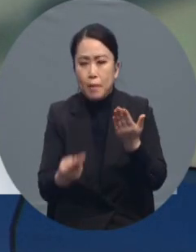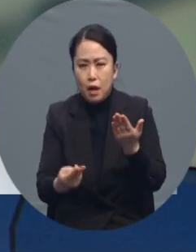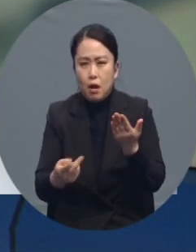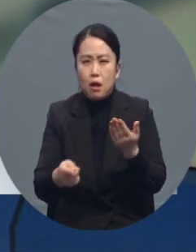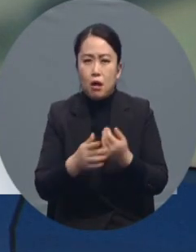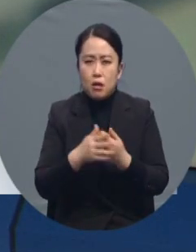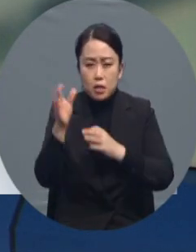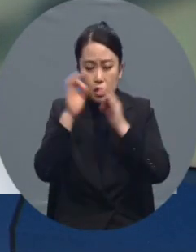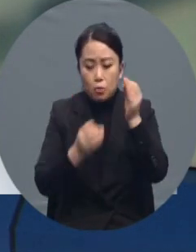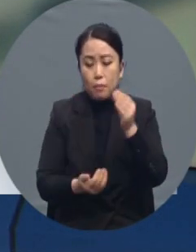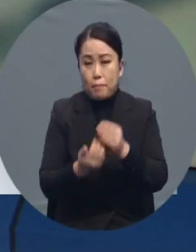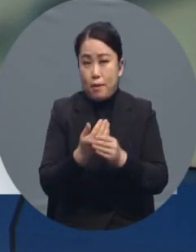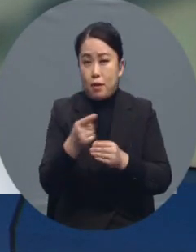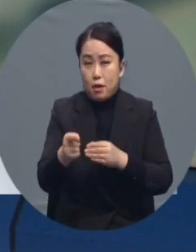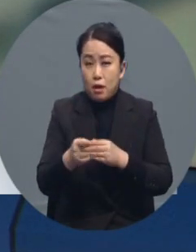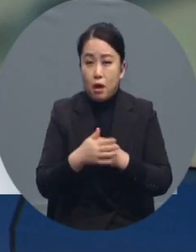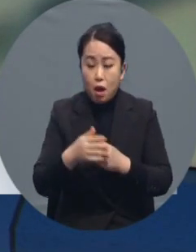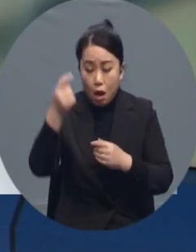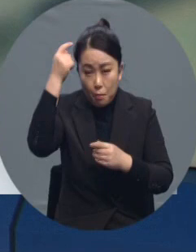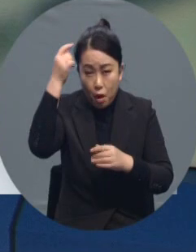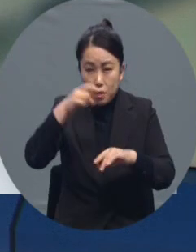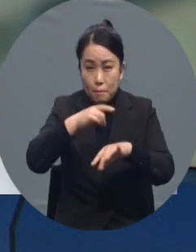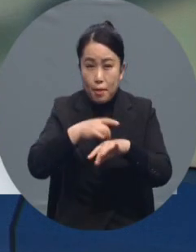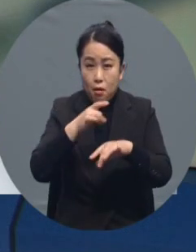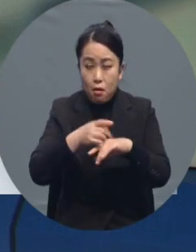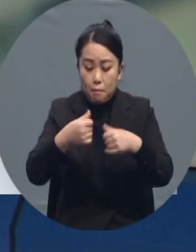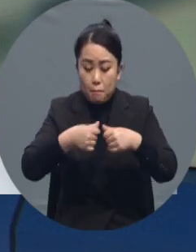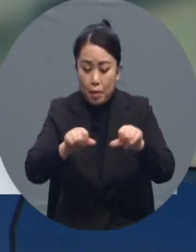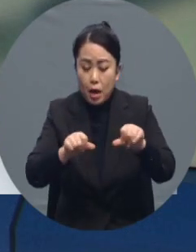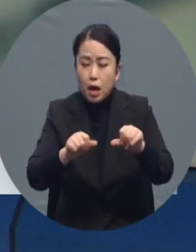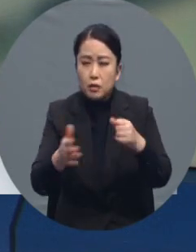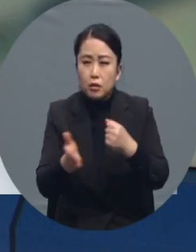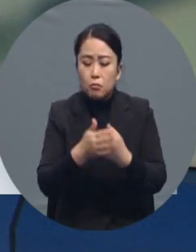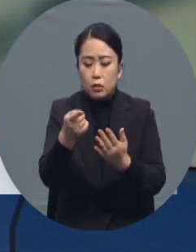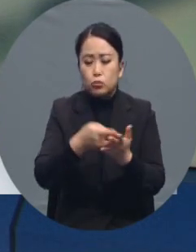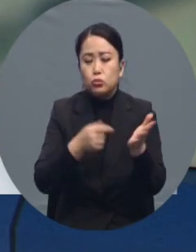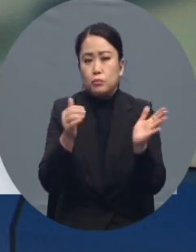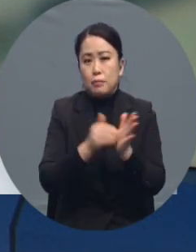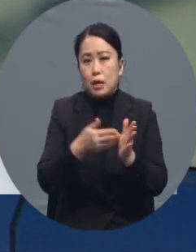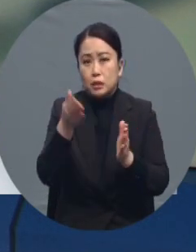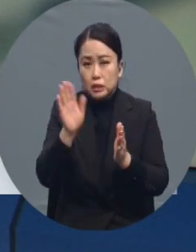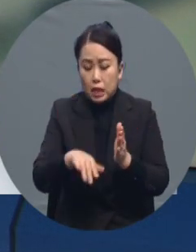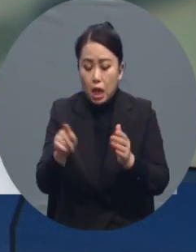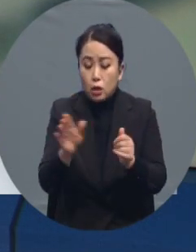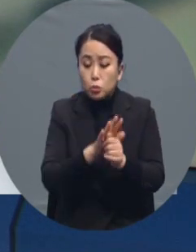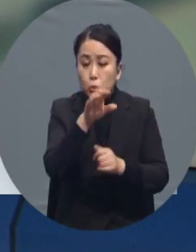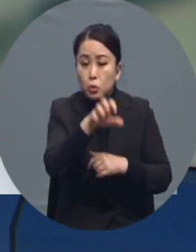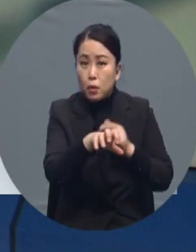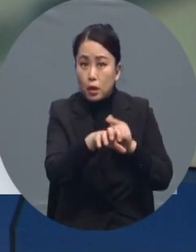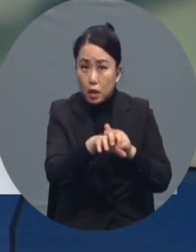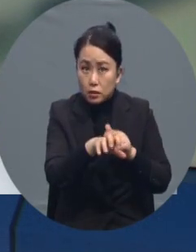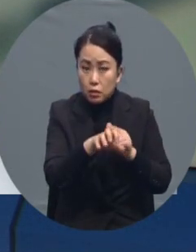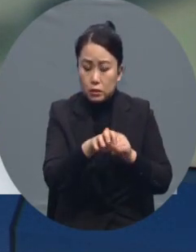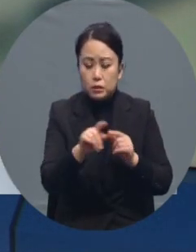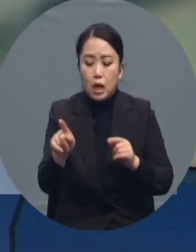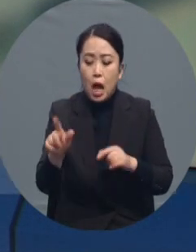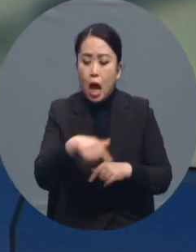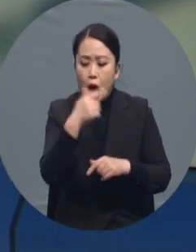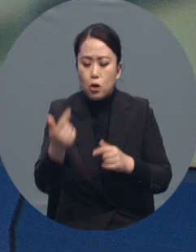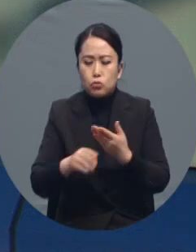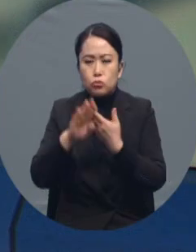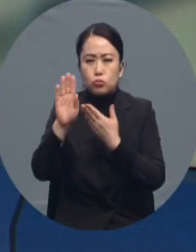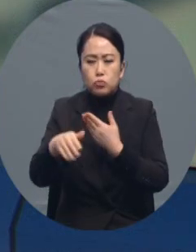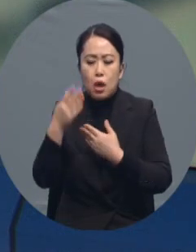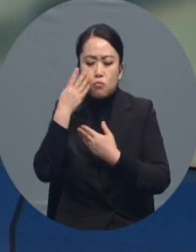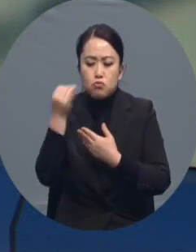두개골이 골절되는 중상을 입고 수술까지 받았는데 조리원 측은 하루가 지나서야 사고 사실을 부모에게 알렸습니다. 첫